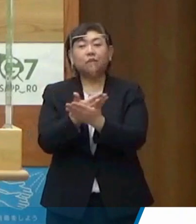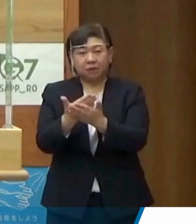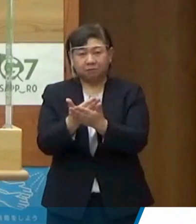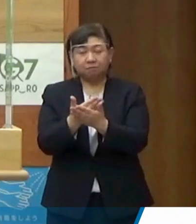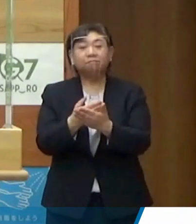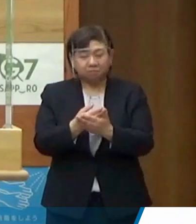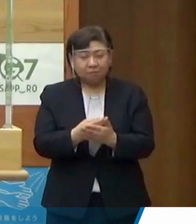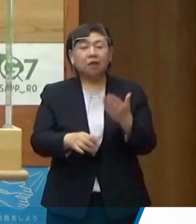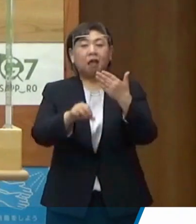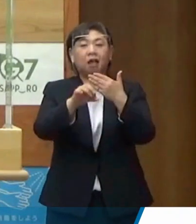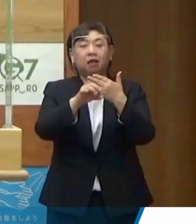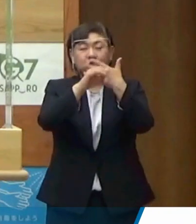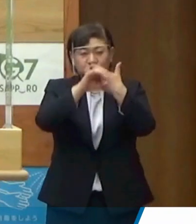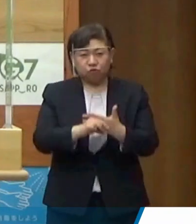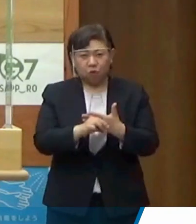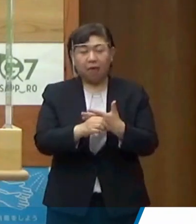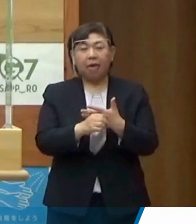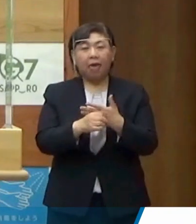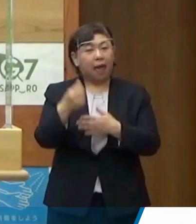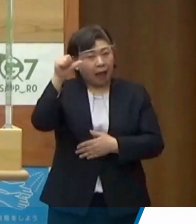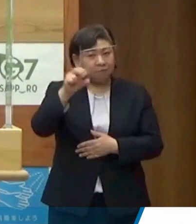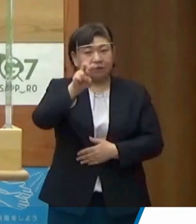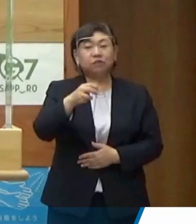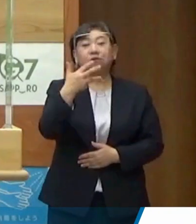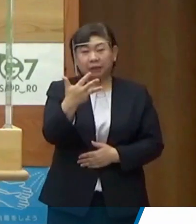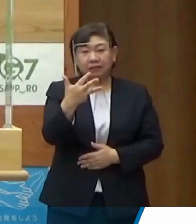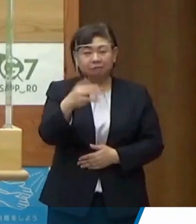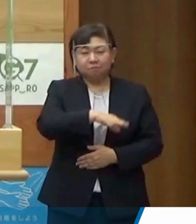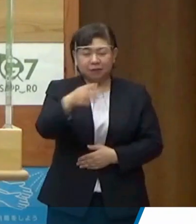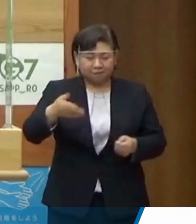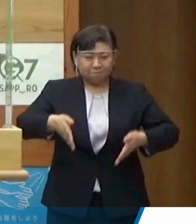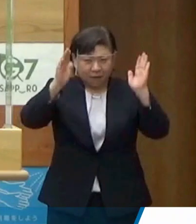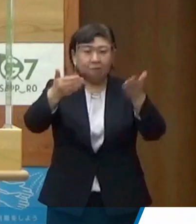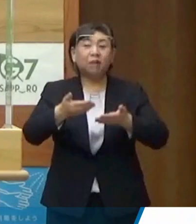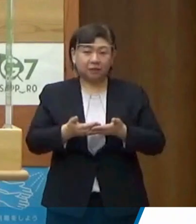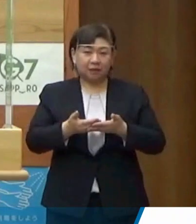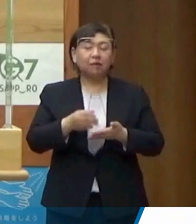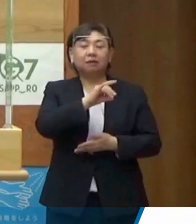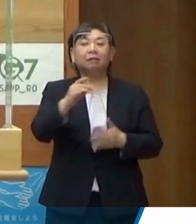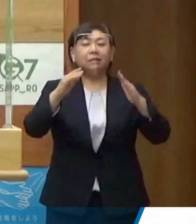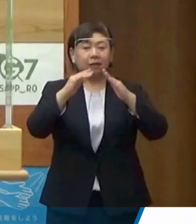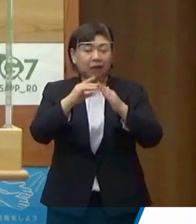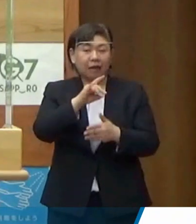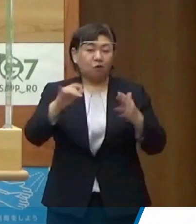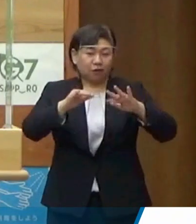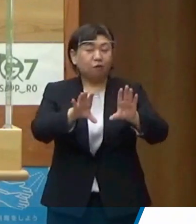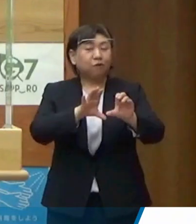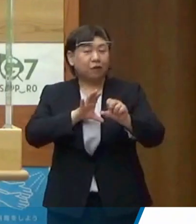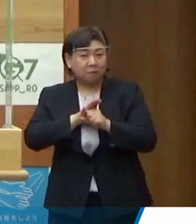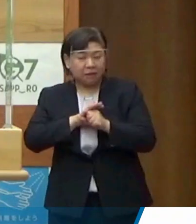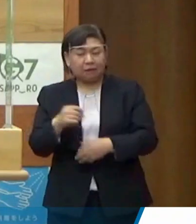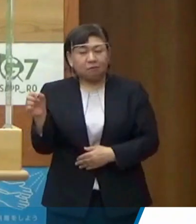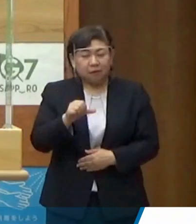件の条例案につきまして議決をいただきました。議会の議論、これを受け止めながら